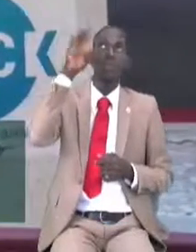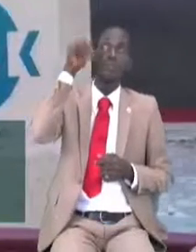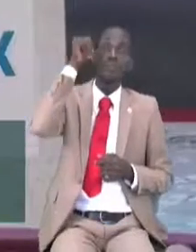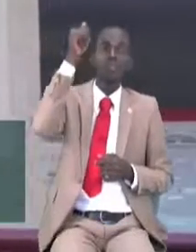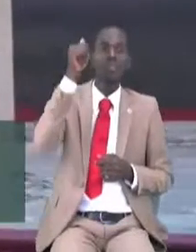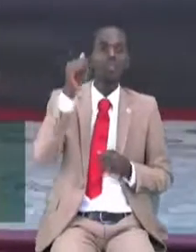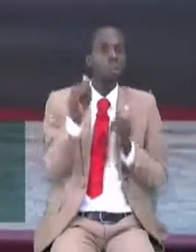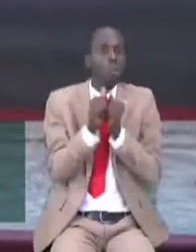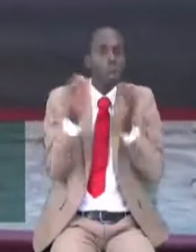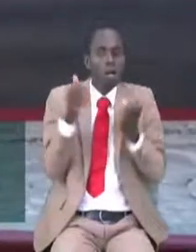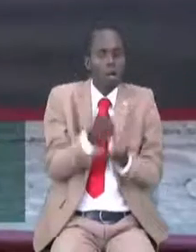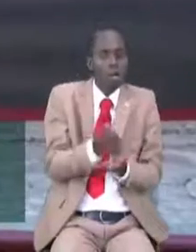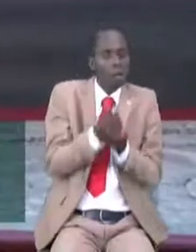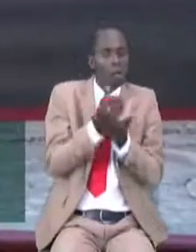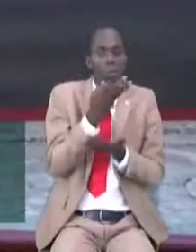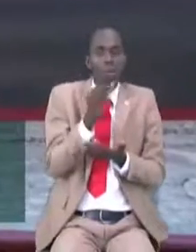secours d'un homme,